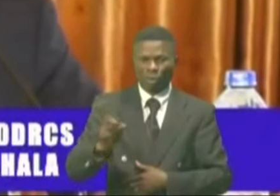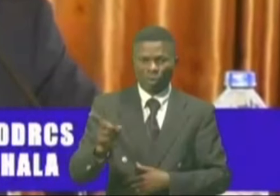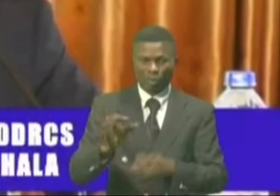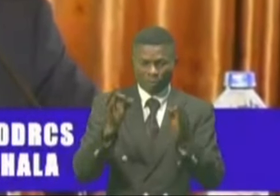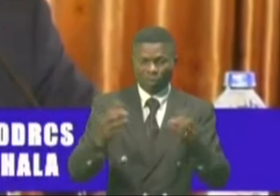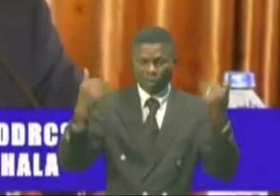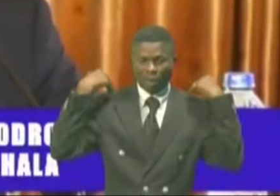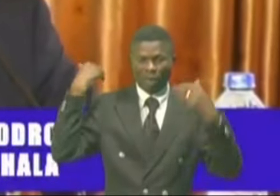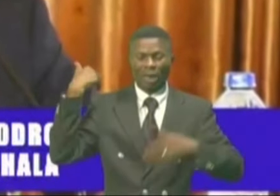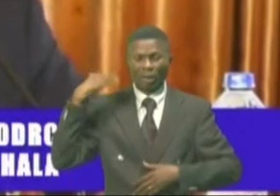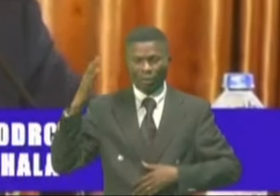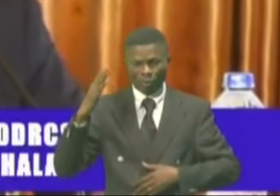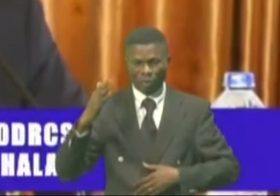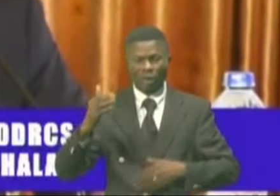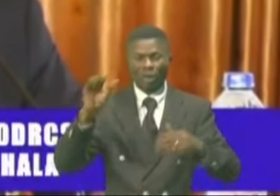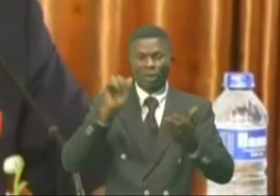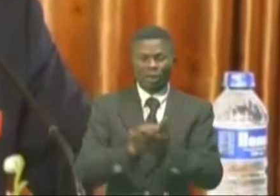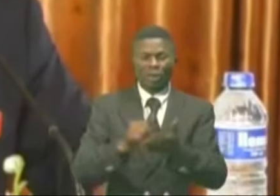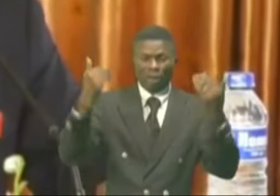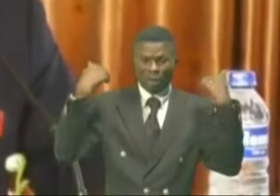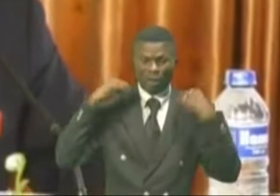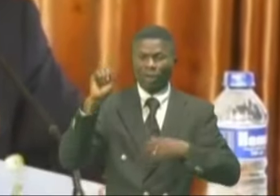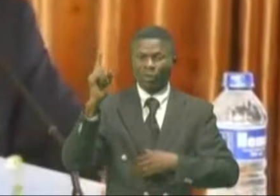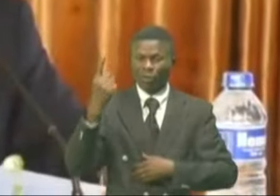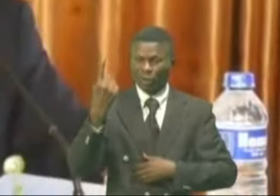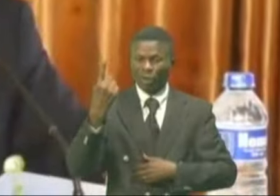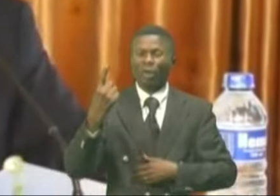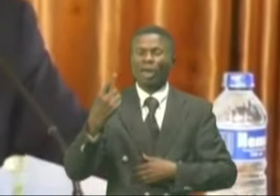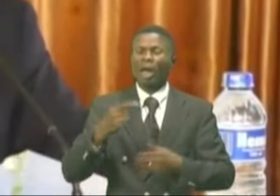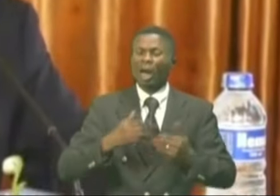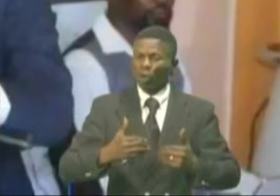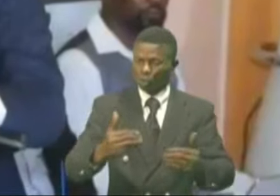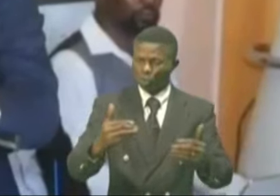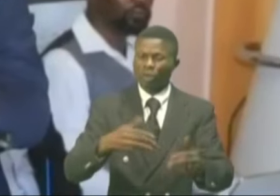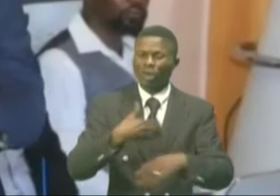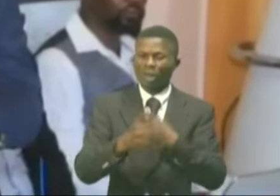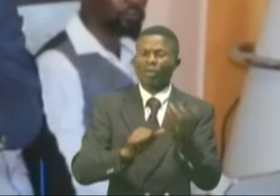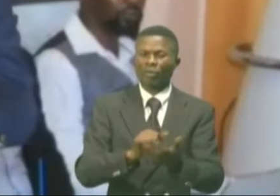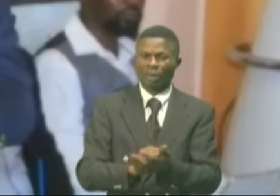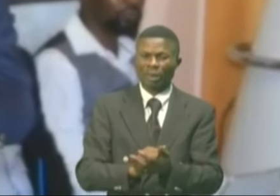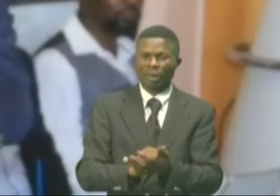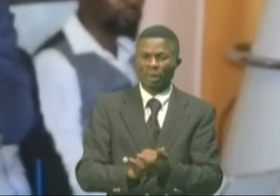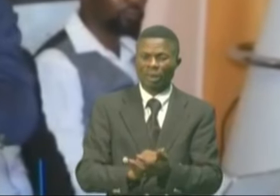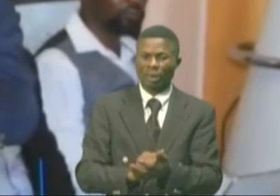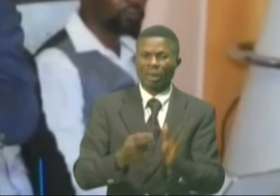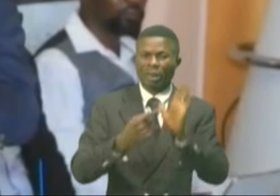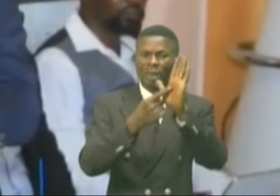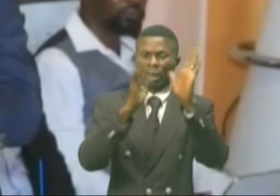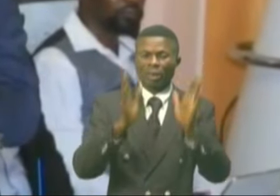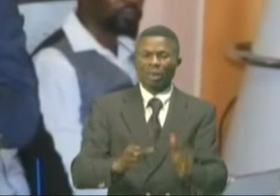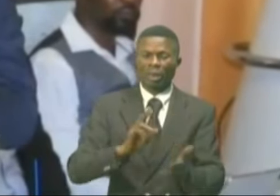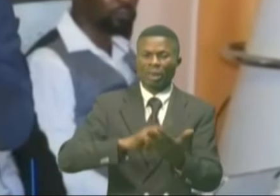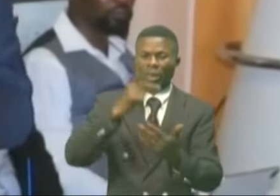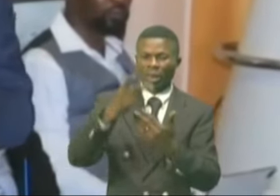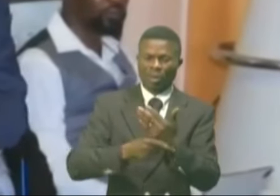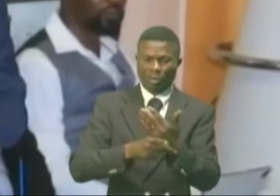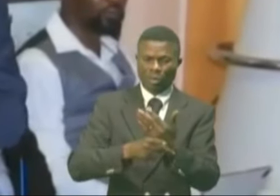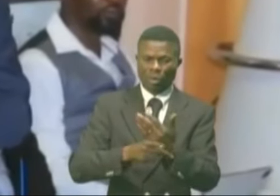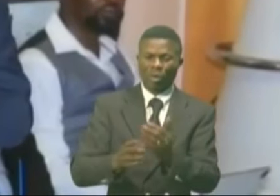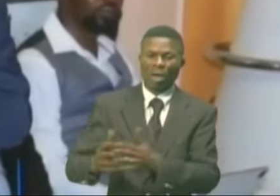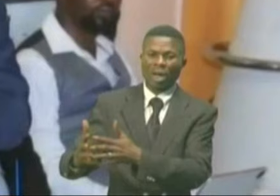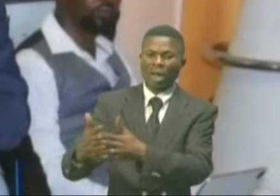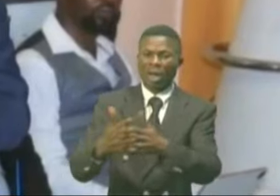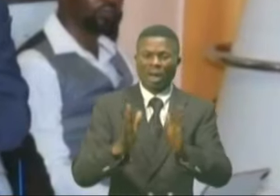de l'État compte sur vous. Et le chef de l'État sait que le travail qui va se faire doit porter des fruits. Le représentant du programme des Nations Unies pour le développement,